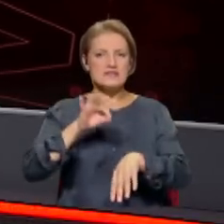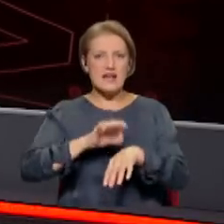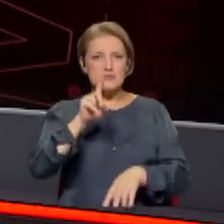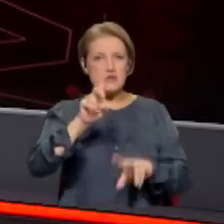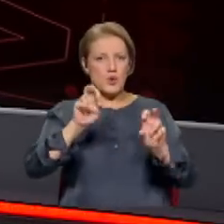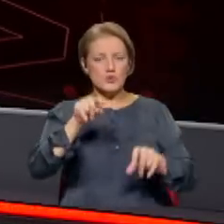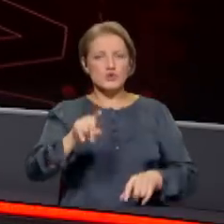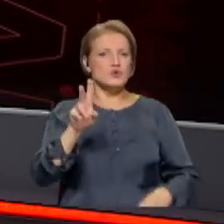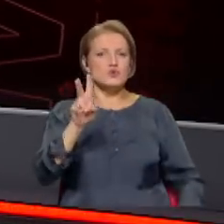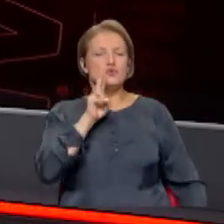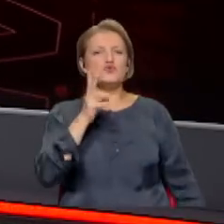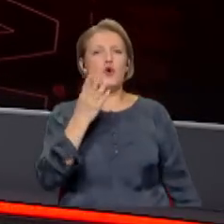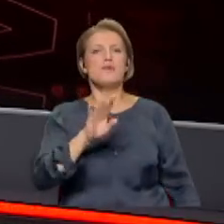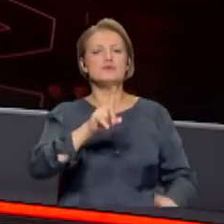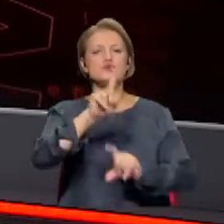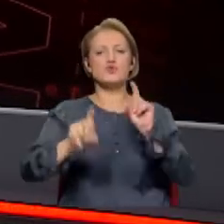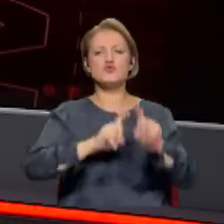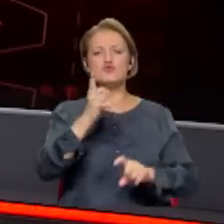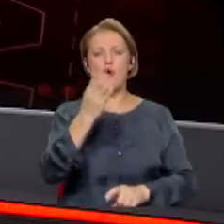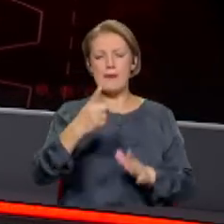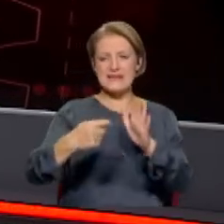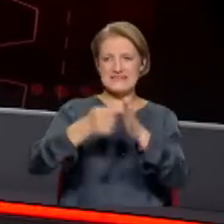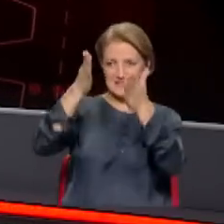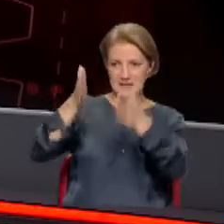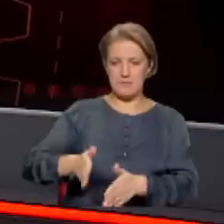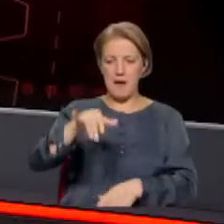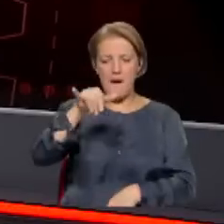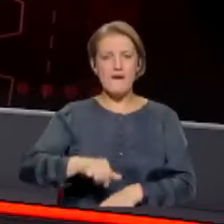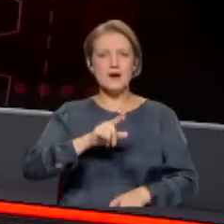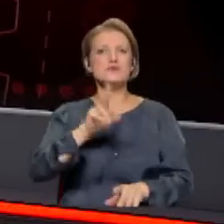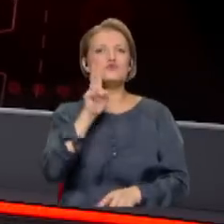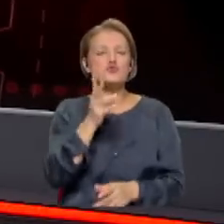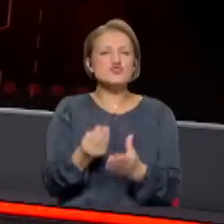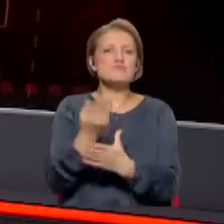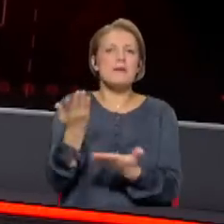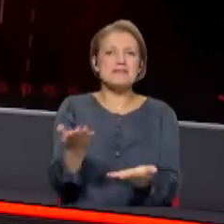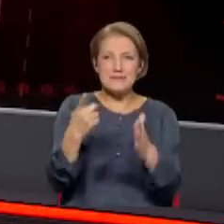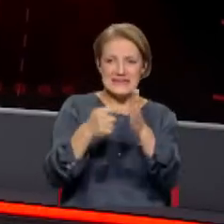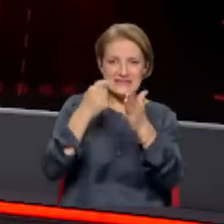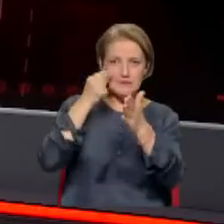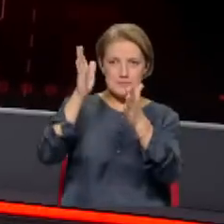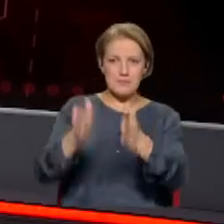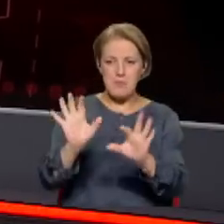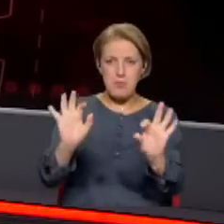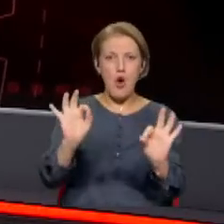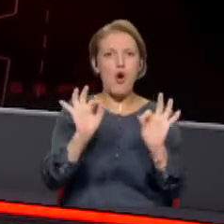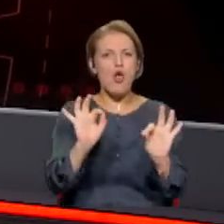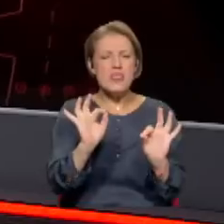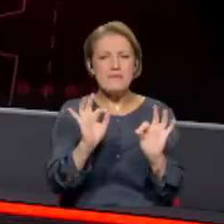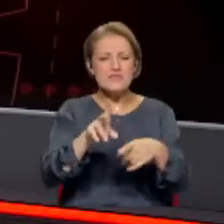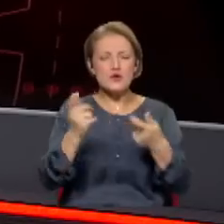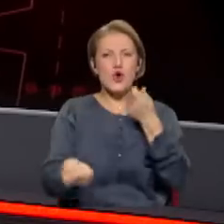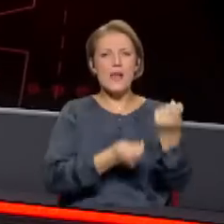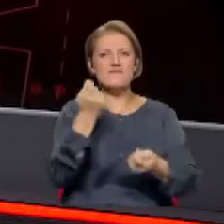konuda sonuçlanmamış soruşturma olan bir isim hakkındaki soruşturma sonuçlanmamış isim. Böylesine önemli bir